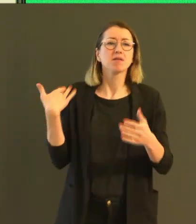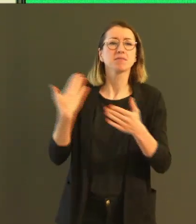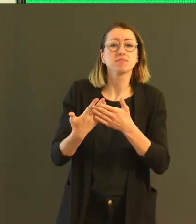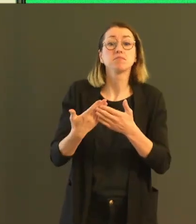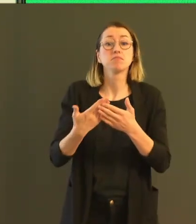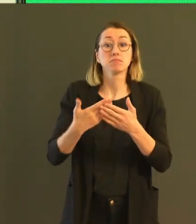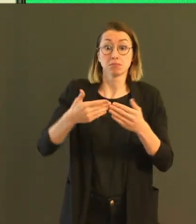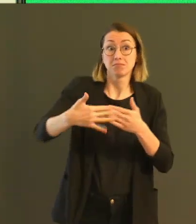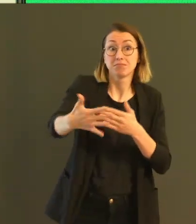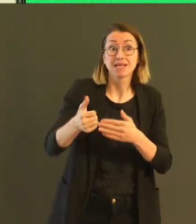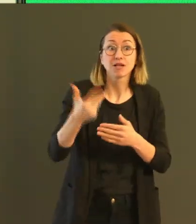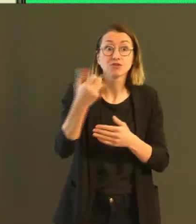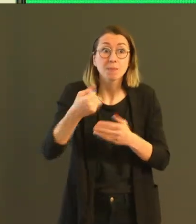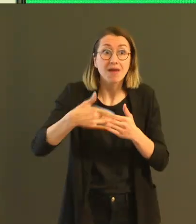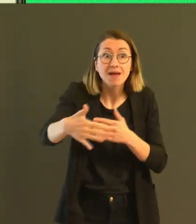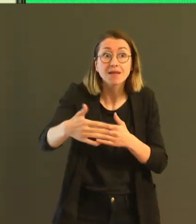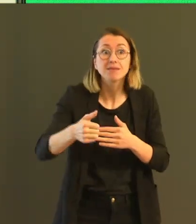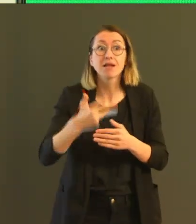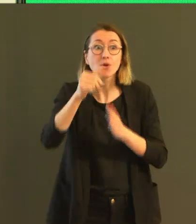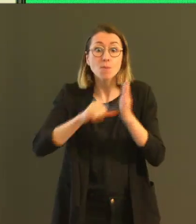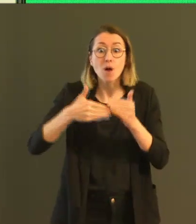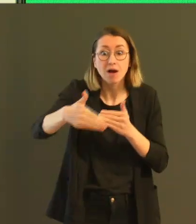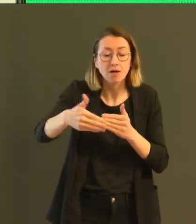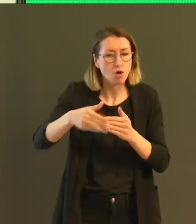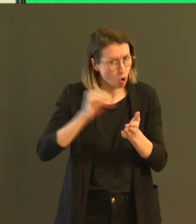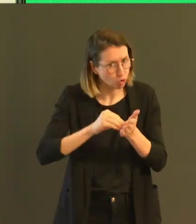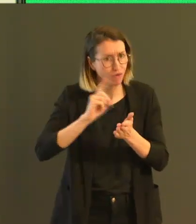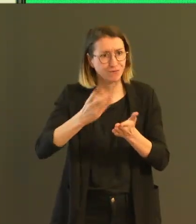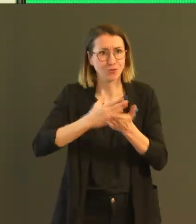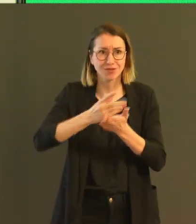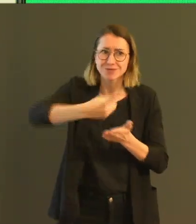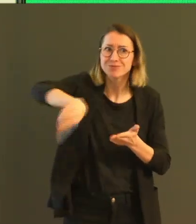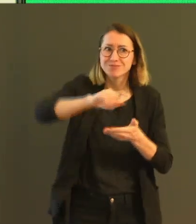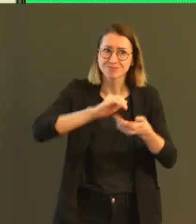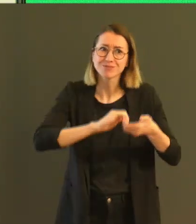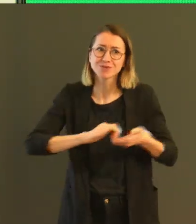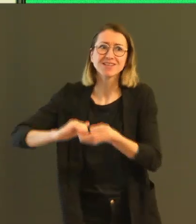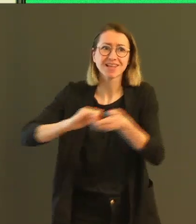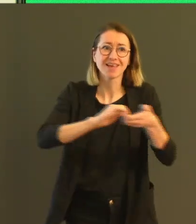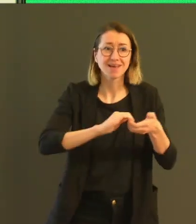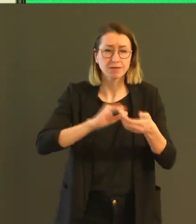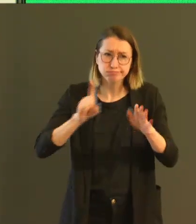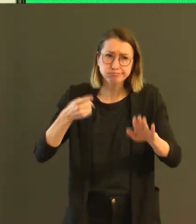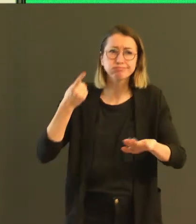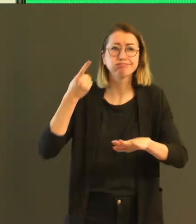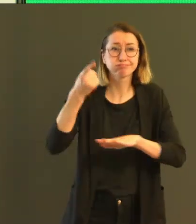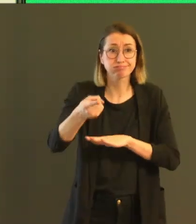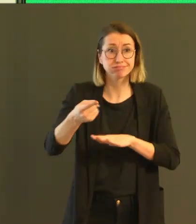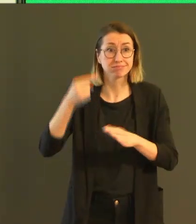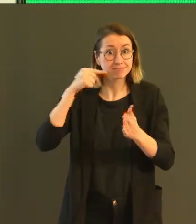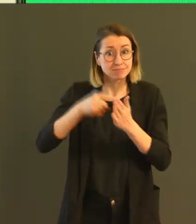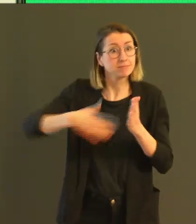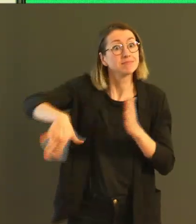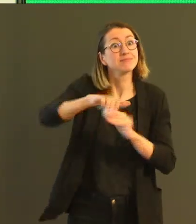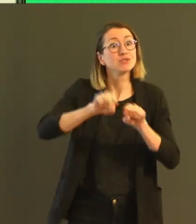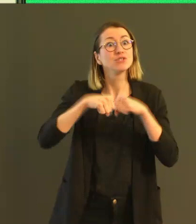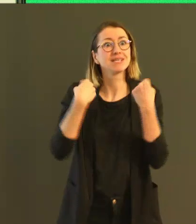aussi indispensable pour faire de notre société une société résiliente et résistance face au virus